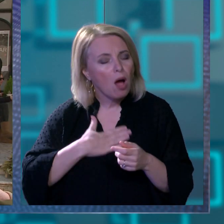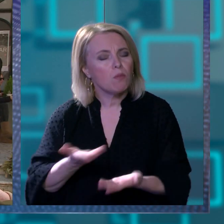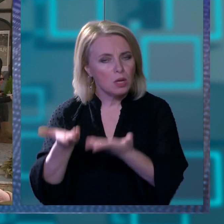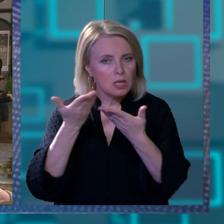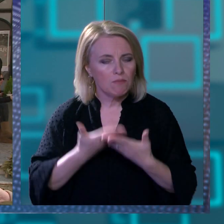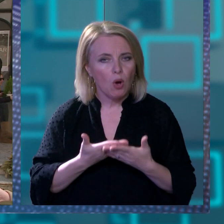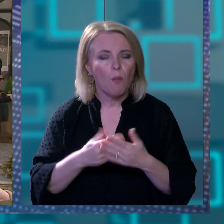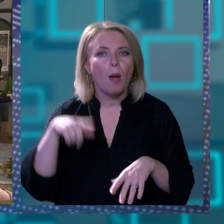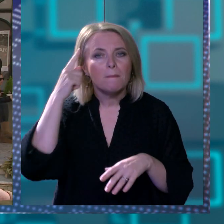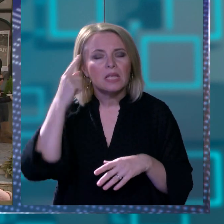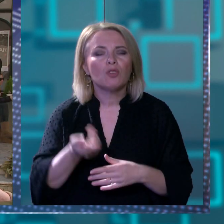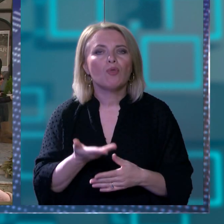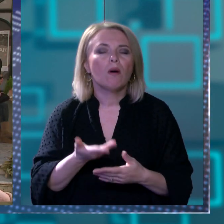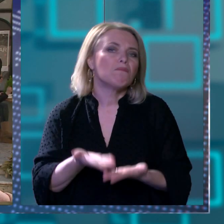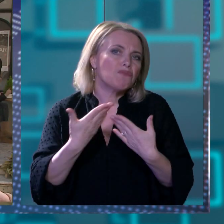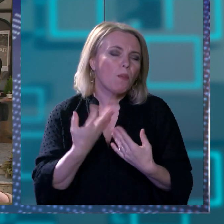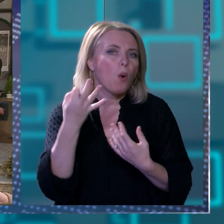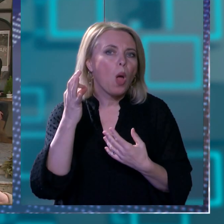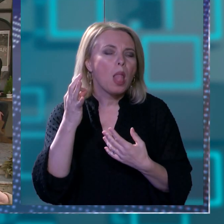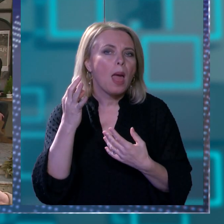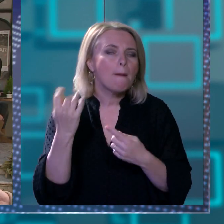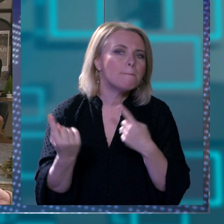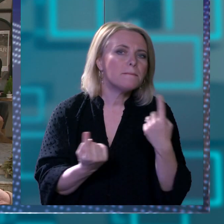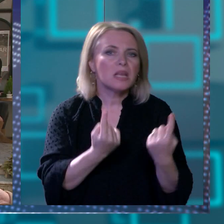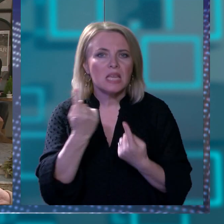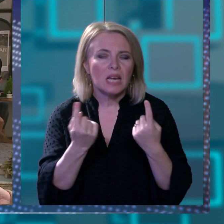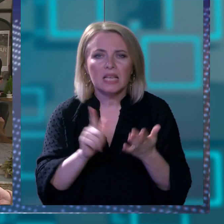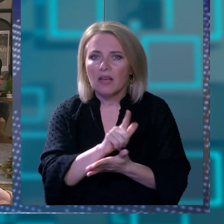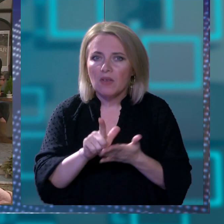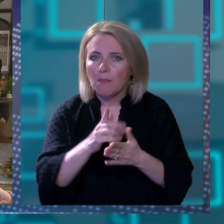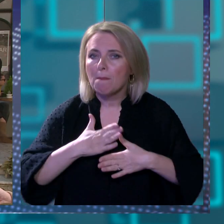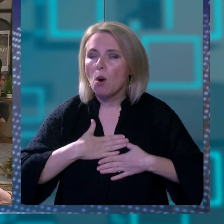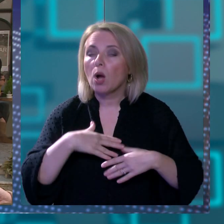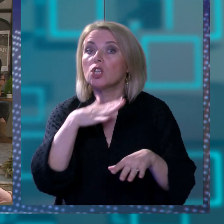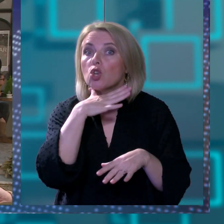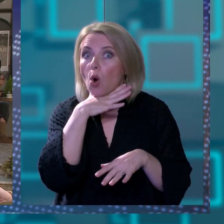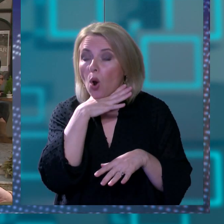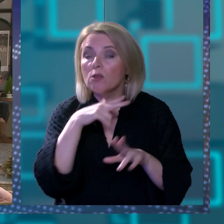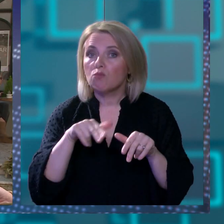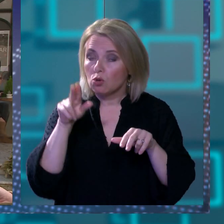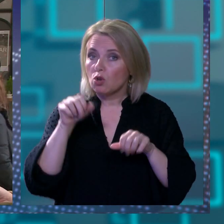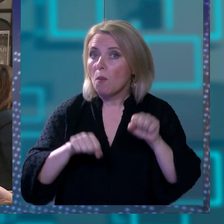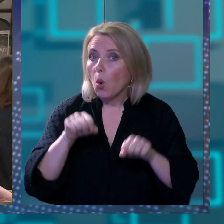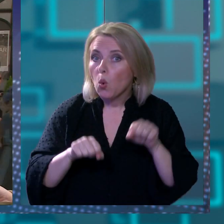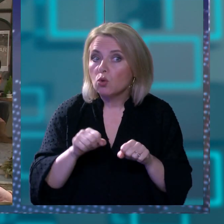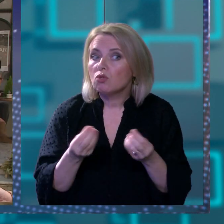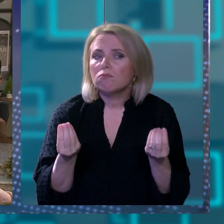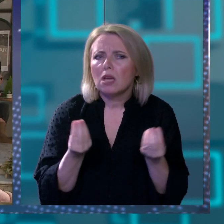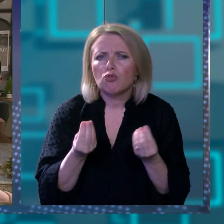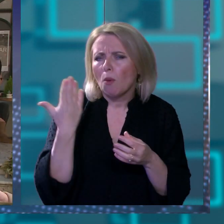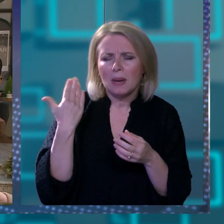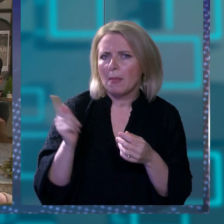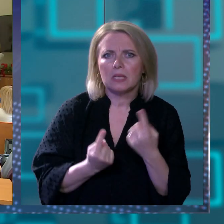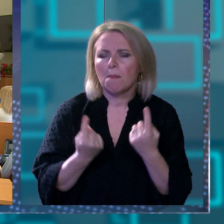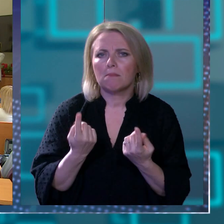jer smatram da će mi pružiti neke bolje prilike tijekom mog školovanja i da će ti moći omogućiti nešto što nisam mogla